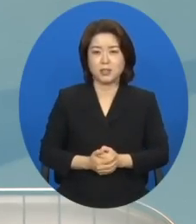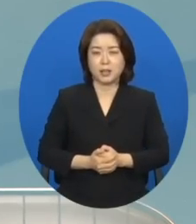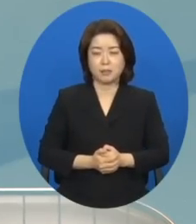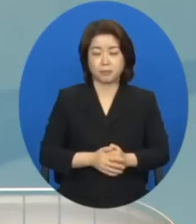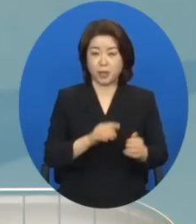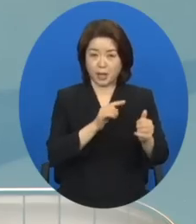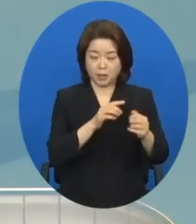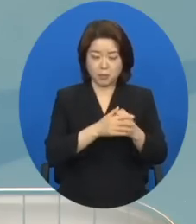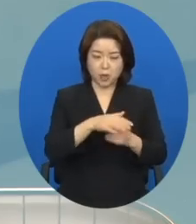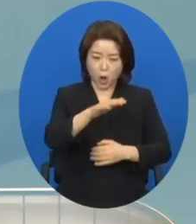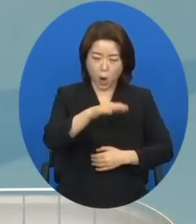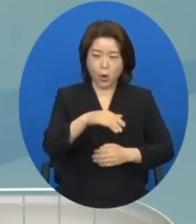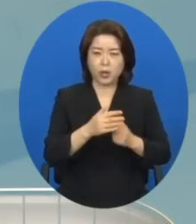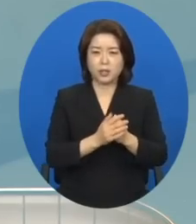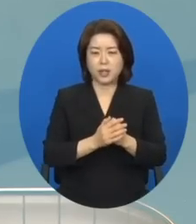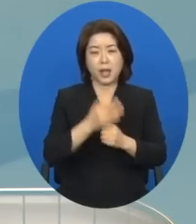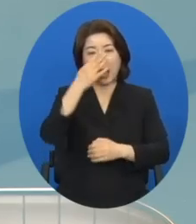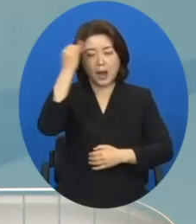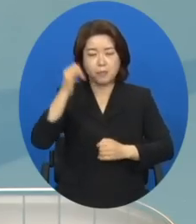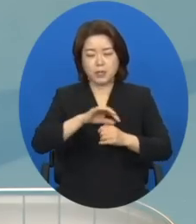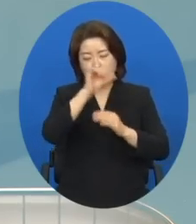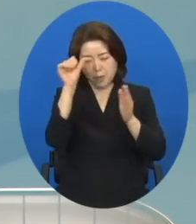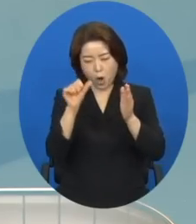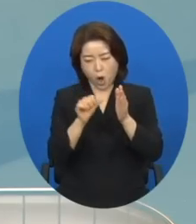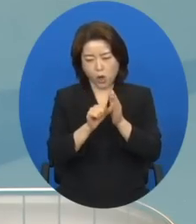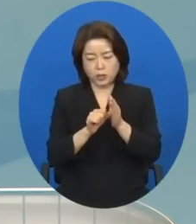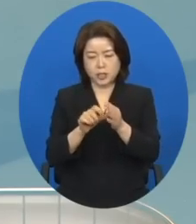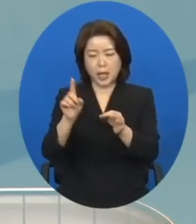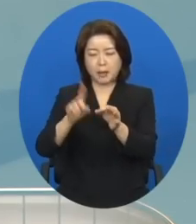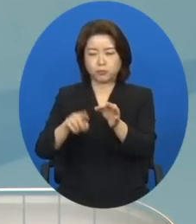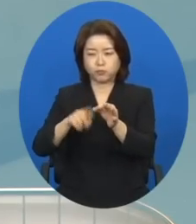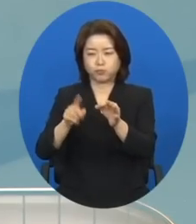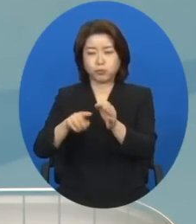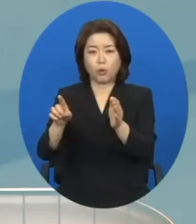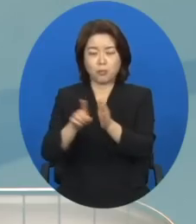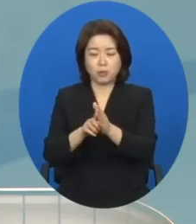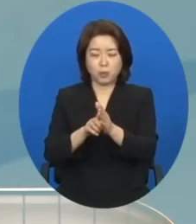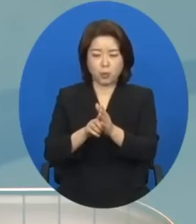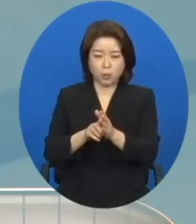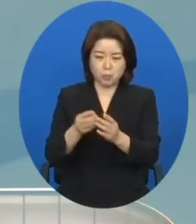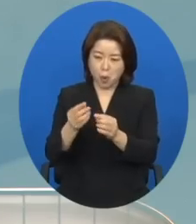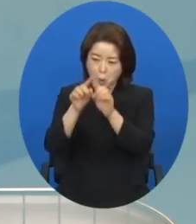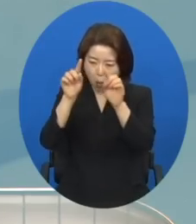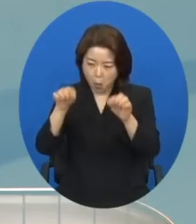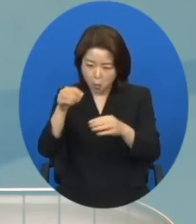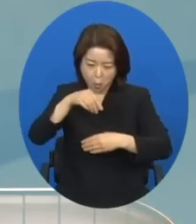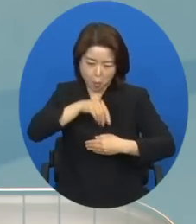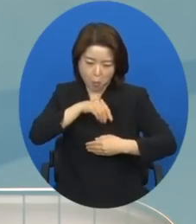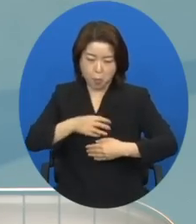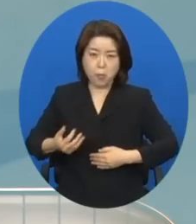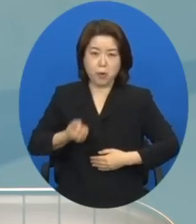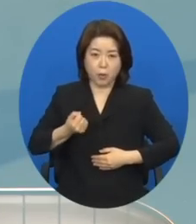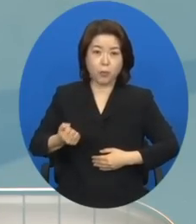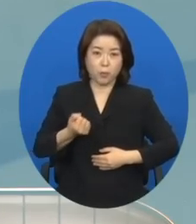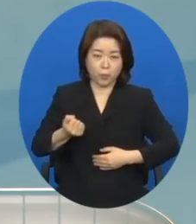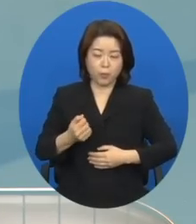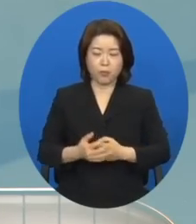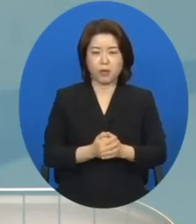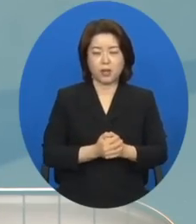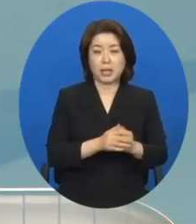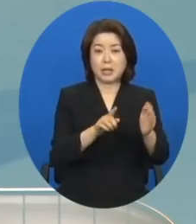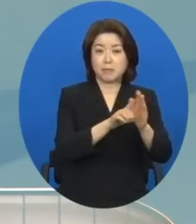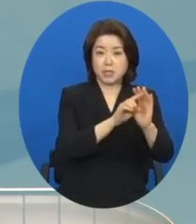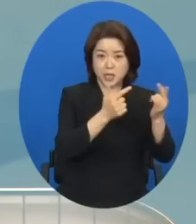할머님이 평생 불교를 믿으셨고 부적을 그렇게 갖고 다녔답니다. 그리고 무신론자로서